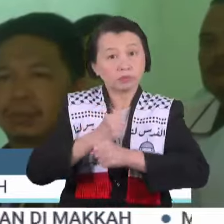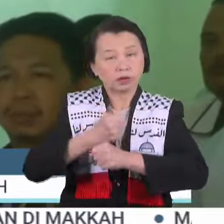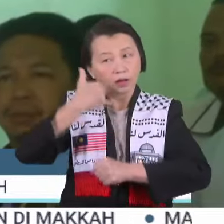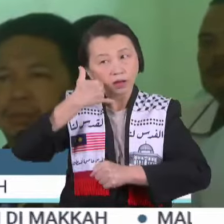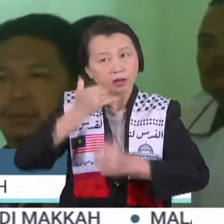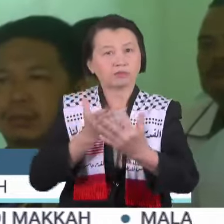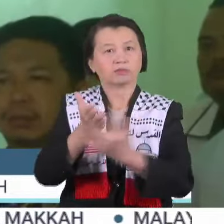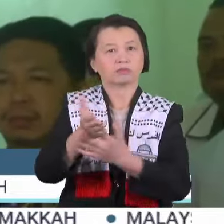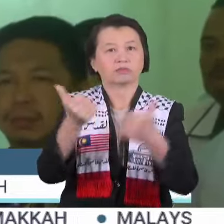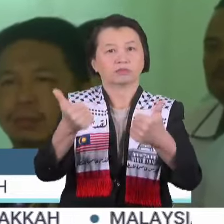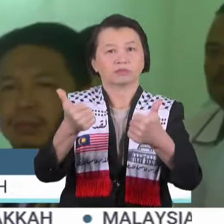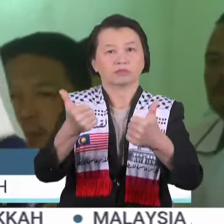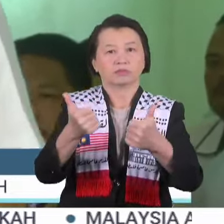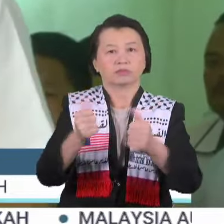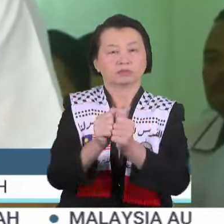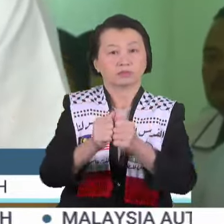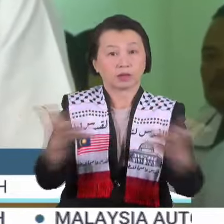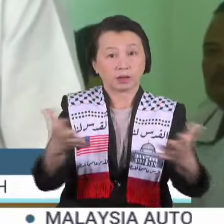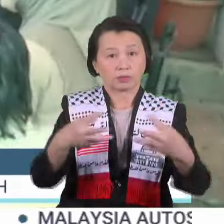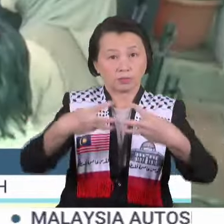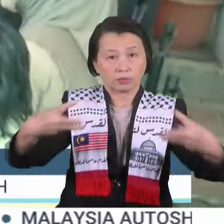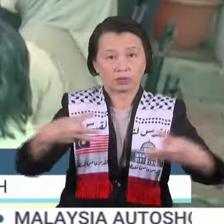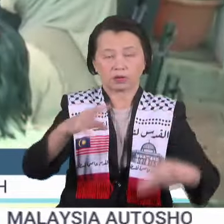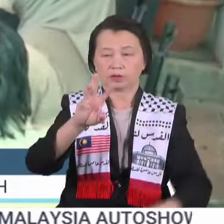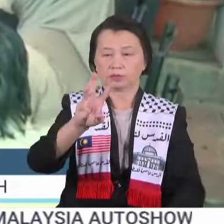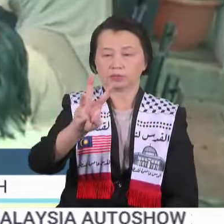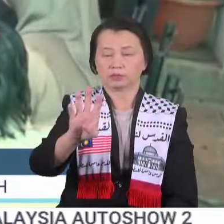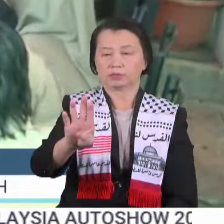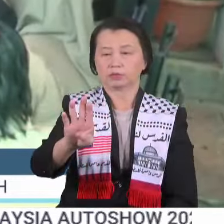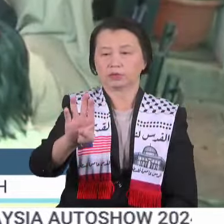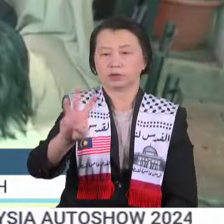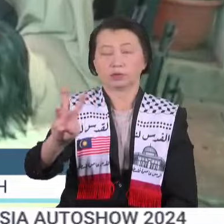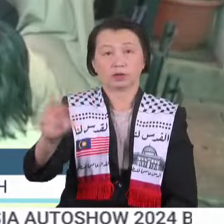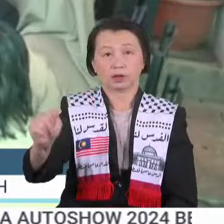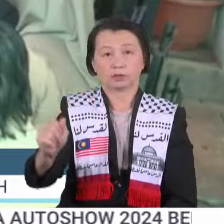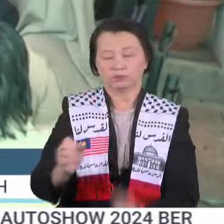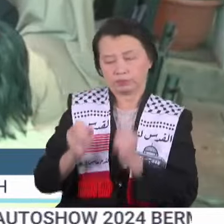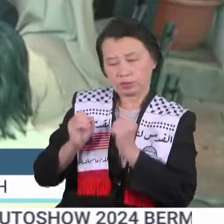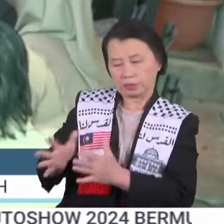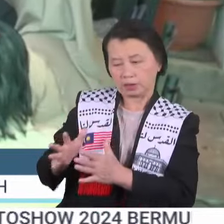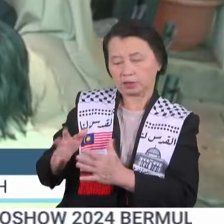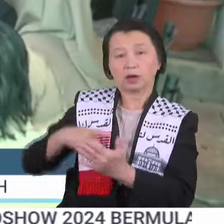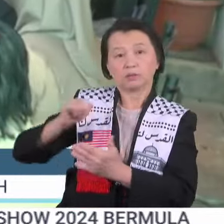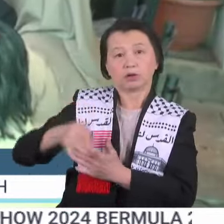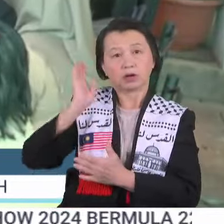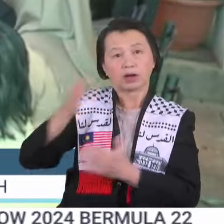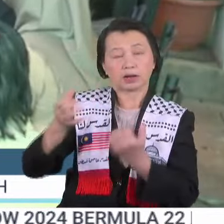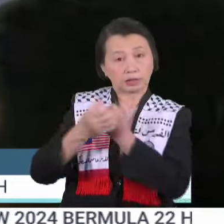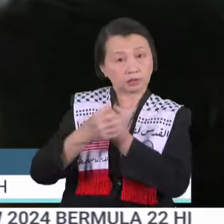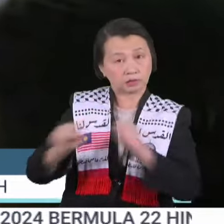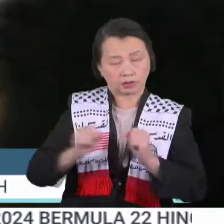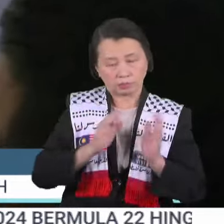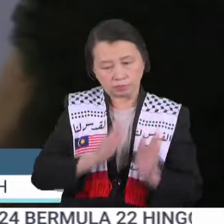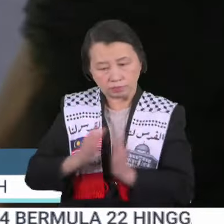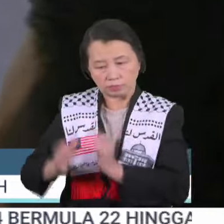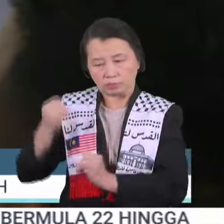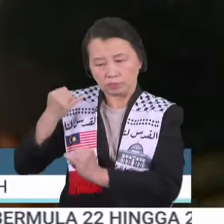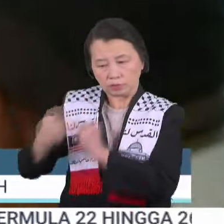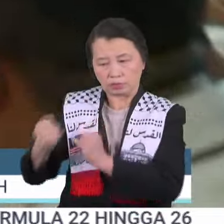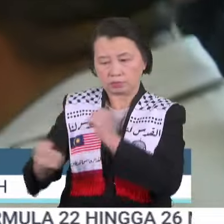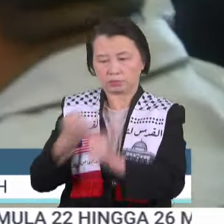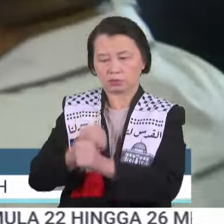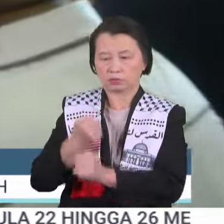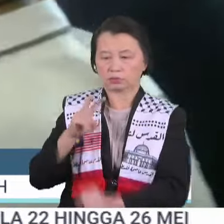perkhidmatan akses jalur lebar tanpa wayar BWA. Tambah beliau, baki projek dijangka siap secara berperingkat menjelang akhir